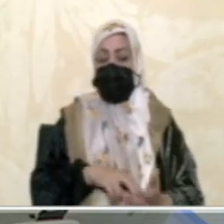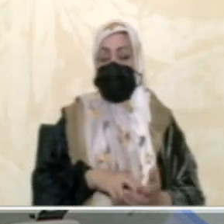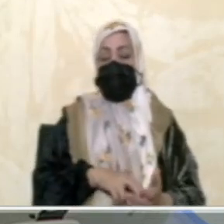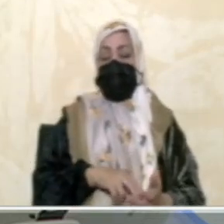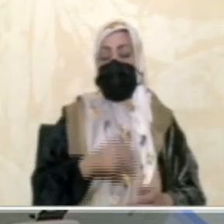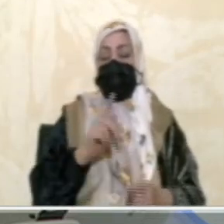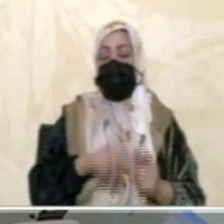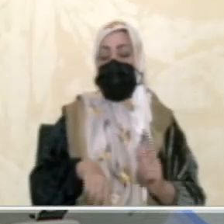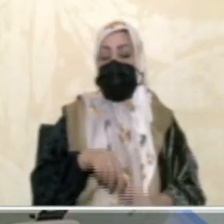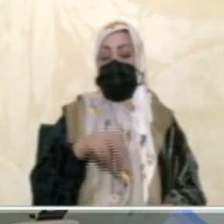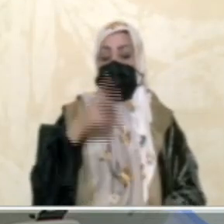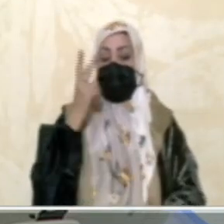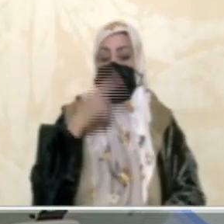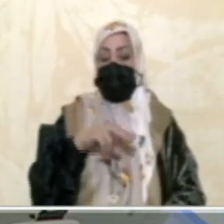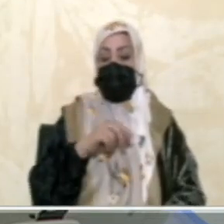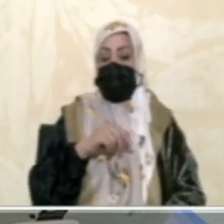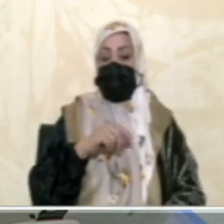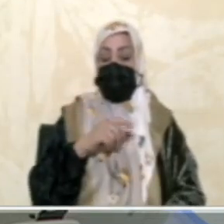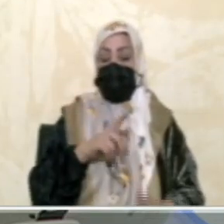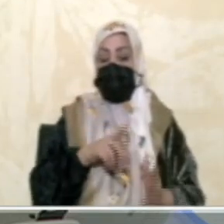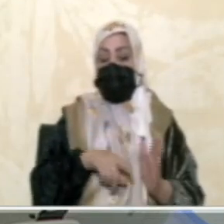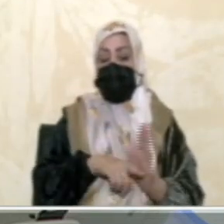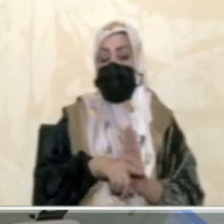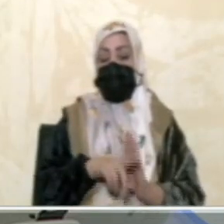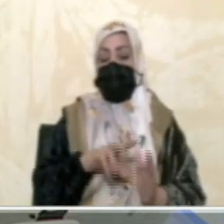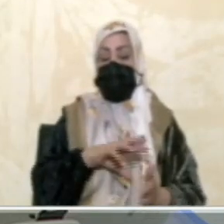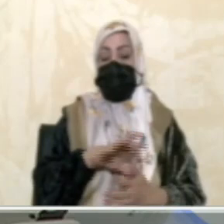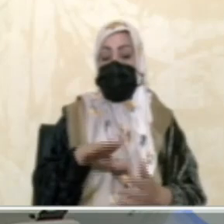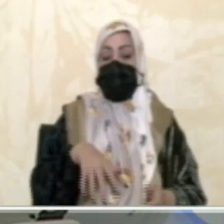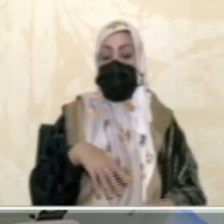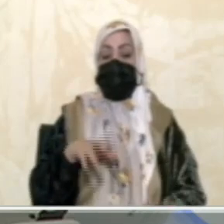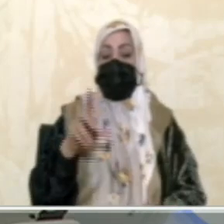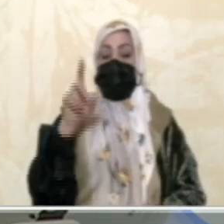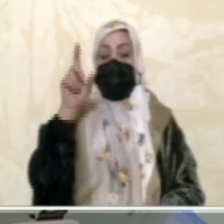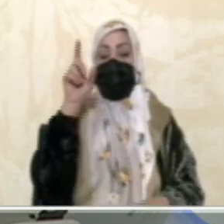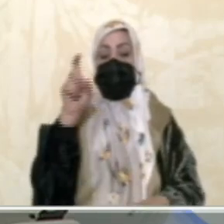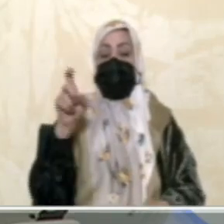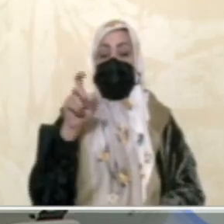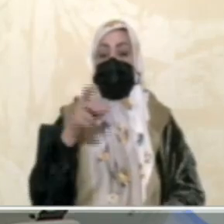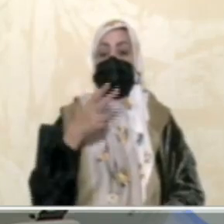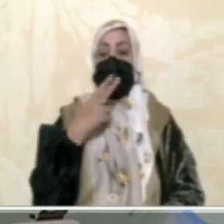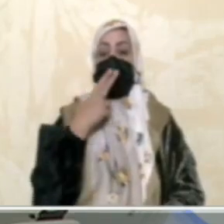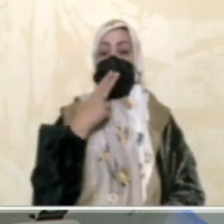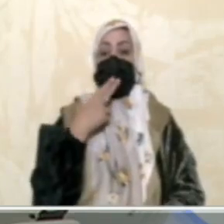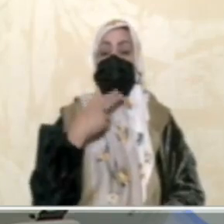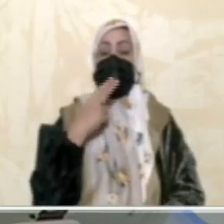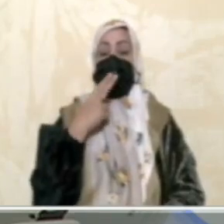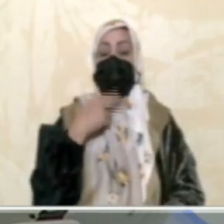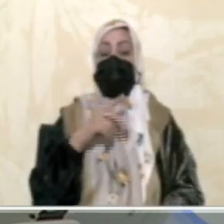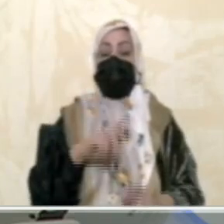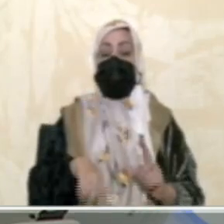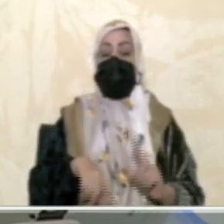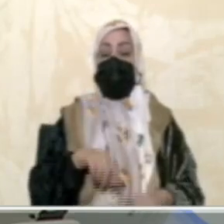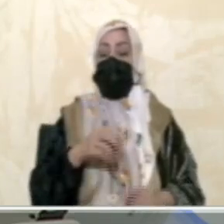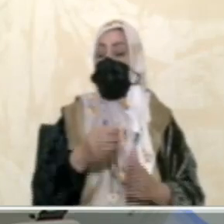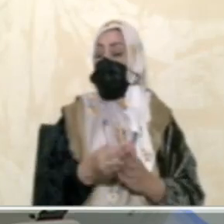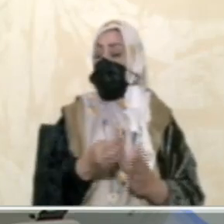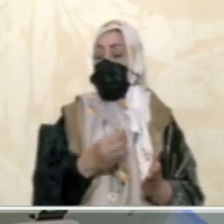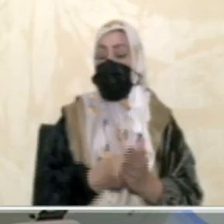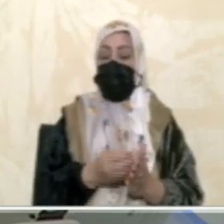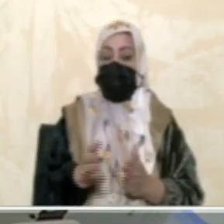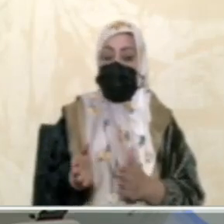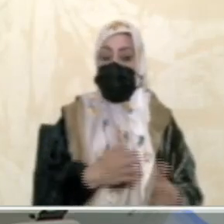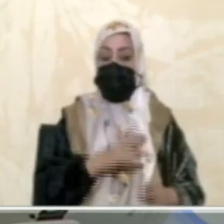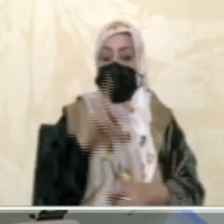خصومه فالمساجد تنزه عن الخصومات تنزه عن الخصومات والحقيقه يجب